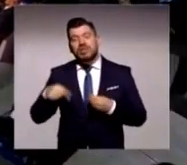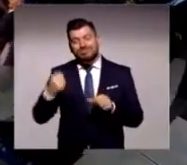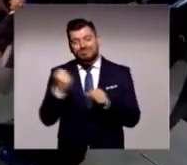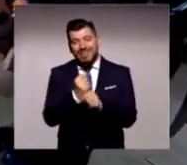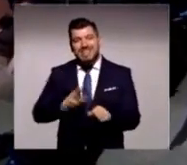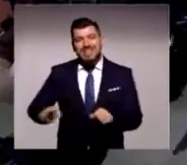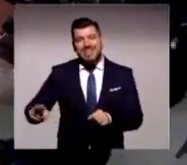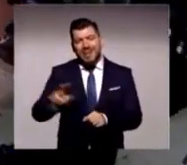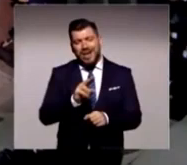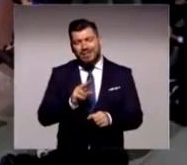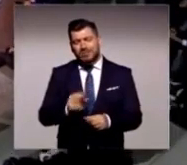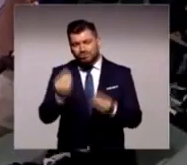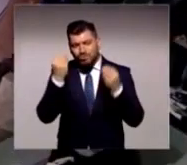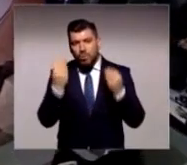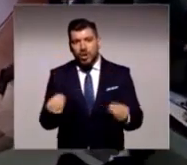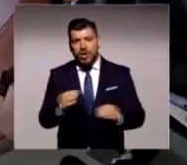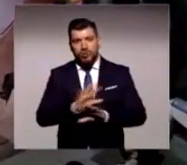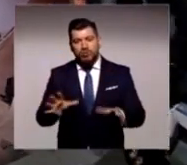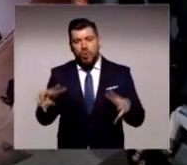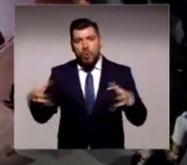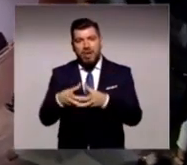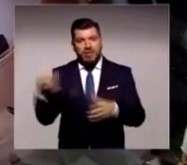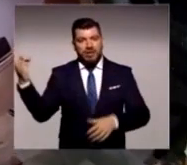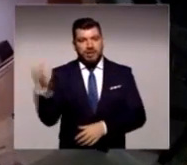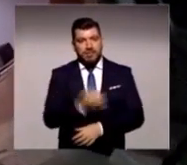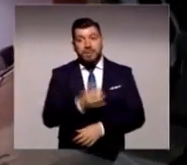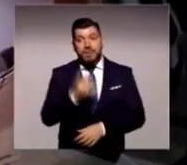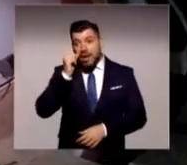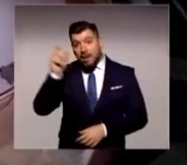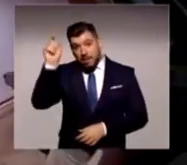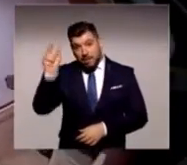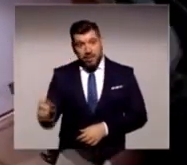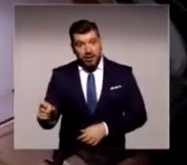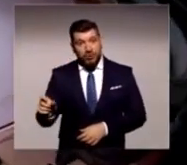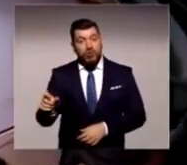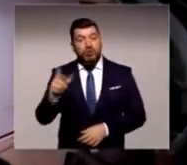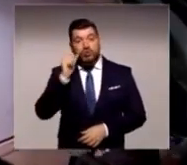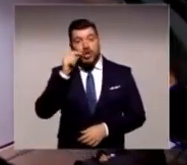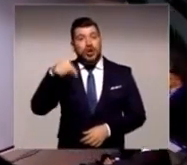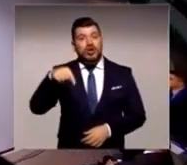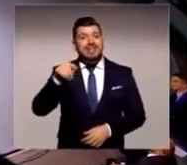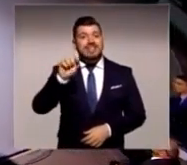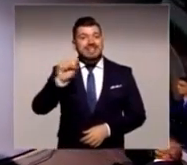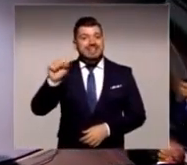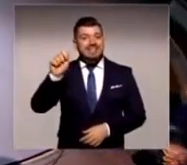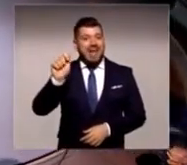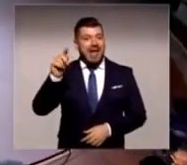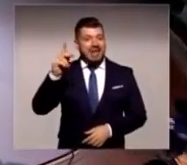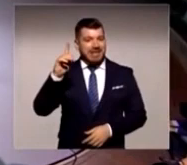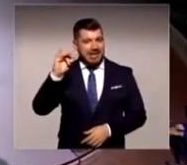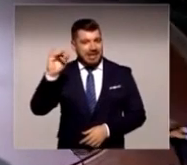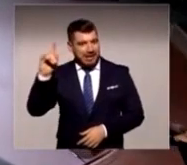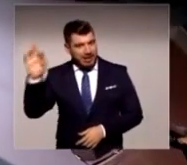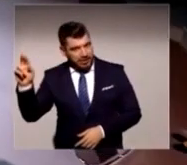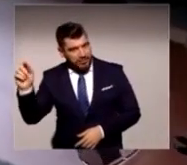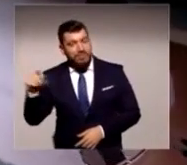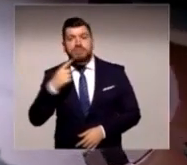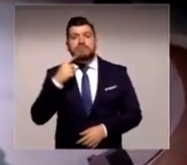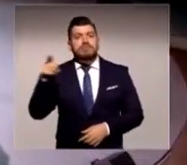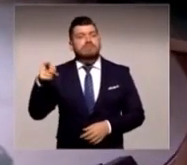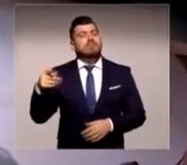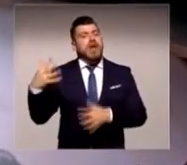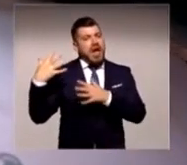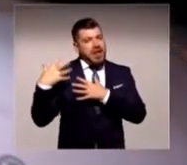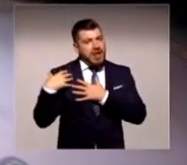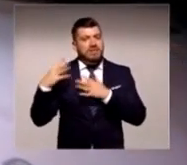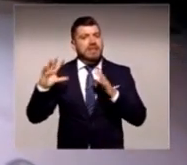ισχυρή ομάδα. Με τον κύριο Τσακίρη, δεσμεύσαμε ευρωπαϊκούς πόρους για να γίνουν όλα αυτά πραγματικότητα και ο κύριος Δήμας ανέλαβε να